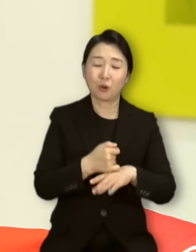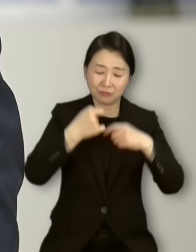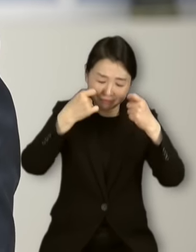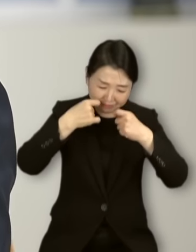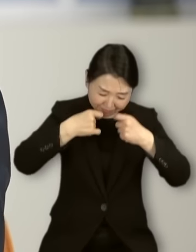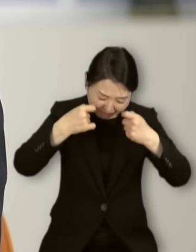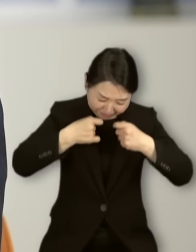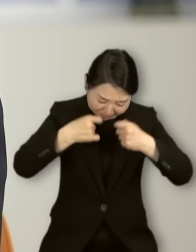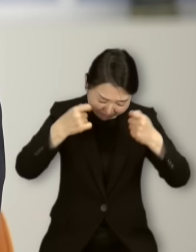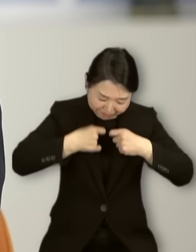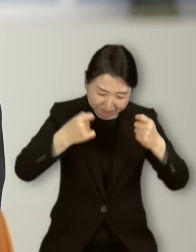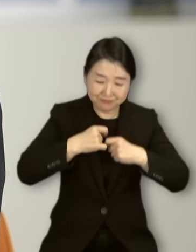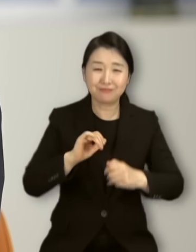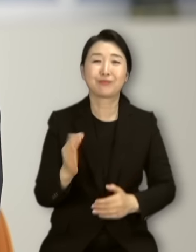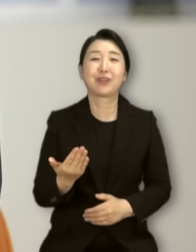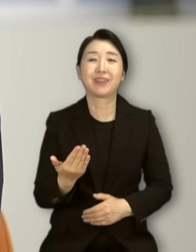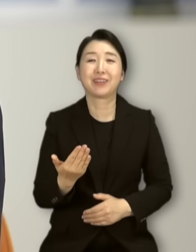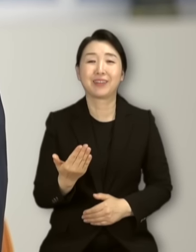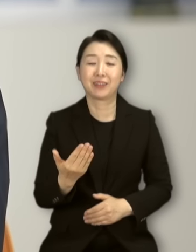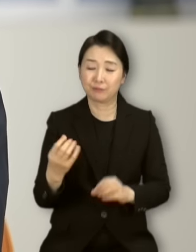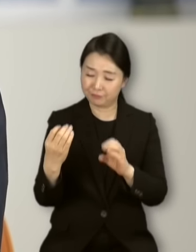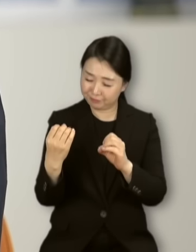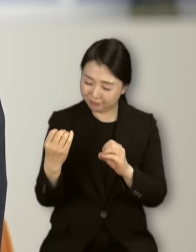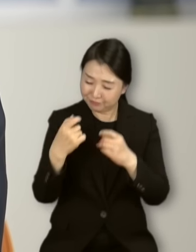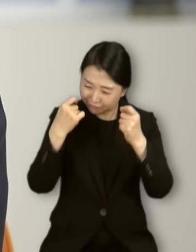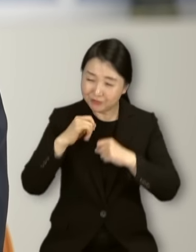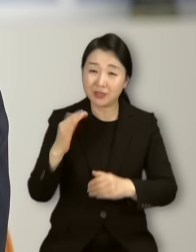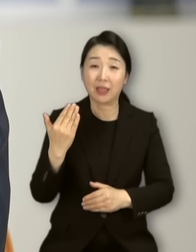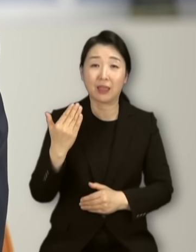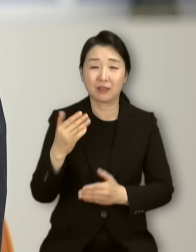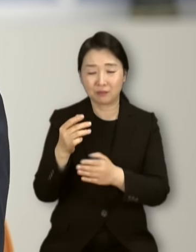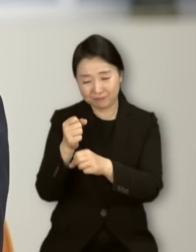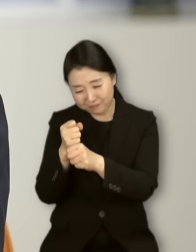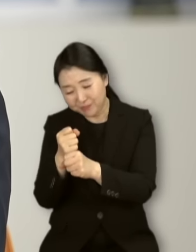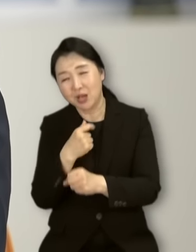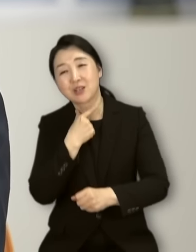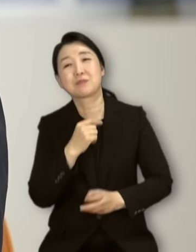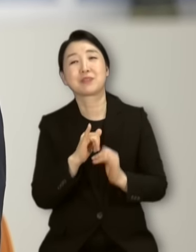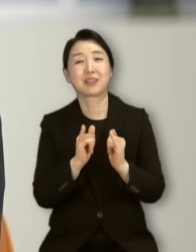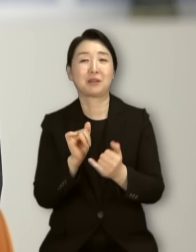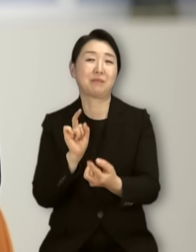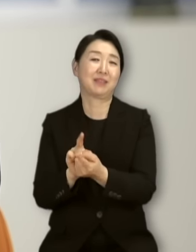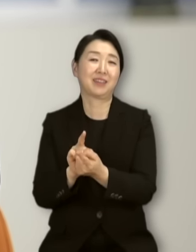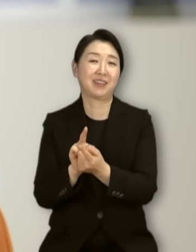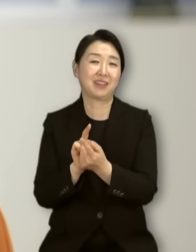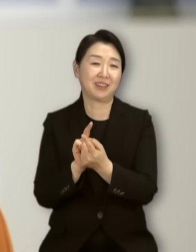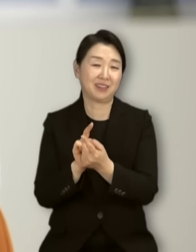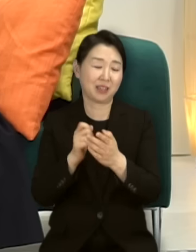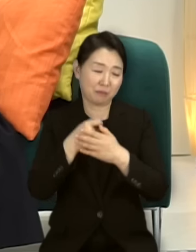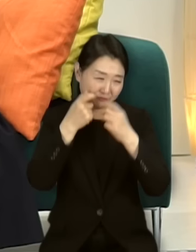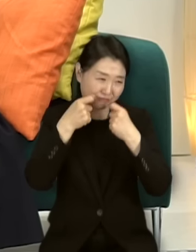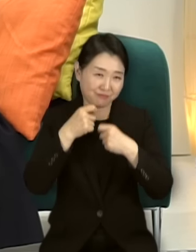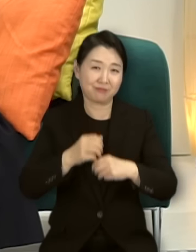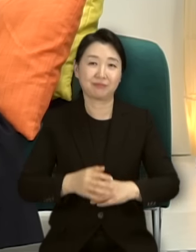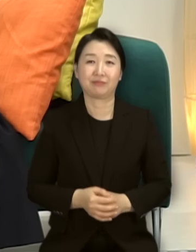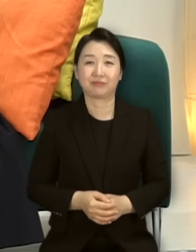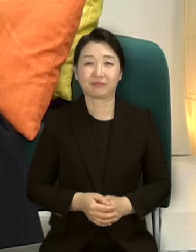나타난 거죠 예 그리고 보듬어 주고 싶은 마음도 생기고 어 그러니까 저는